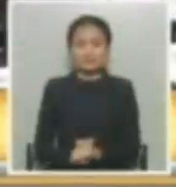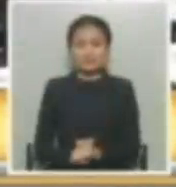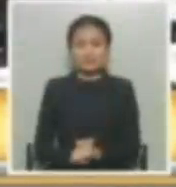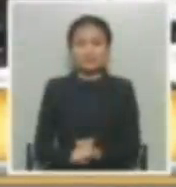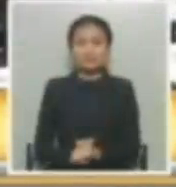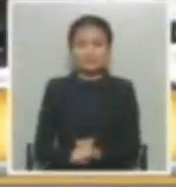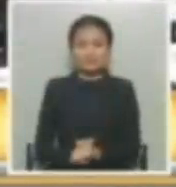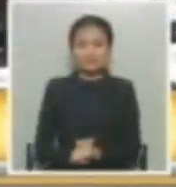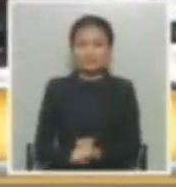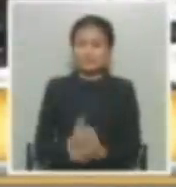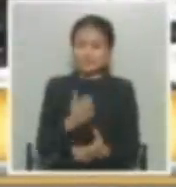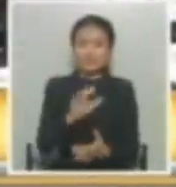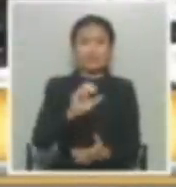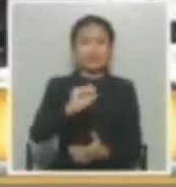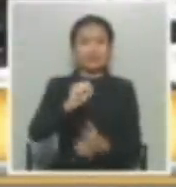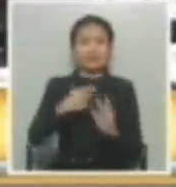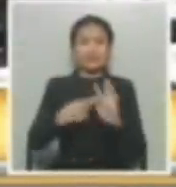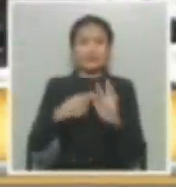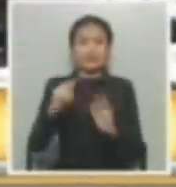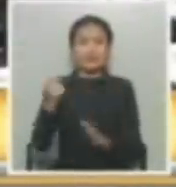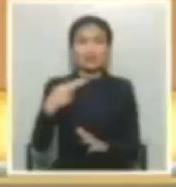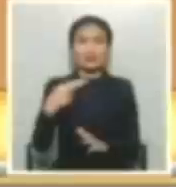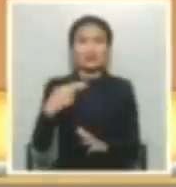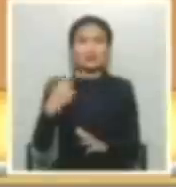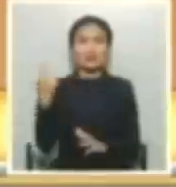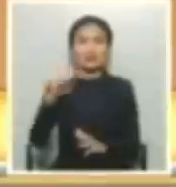ตครับท่านธนวัฒน์ครับท่าน